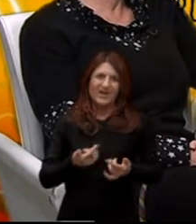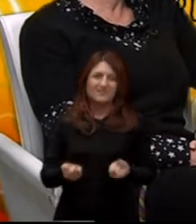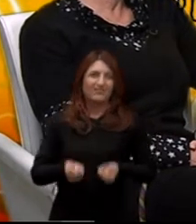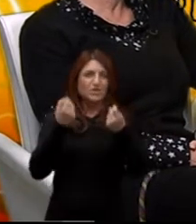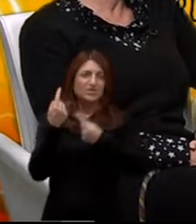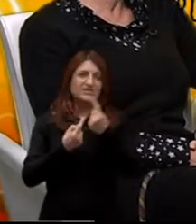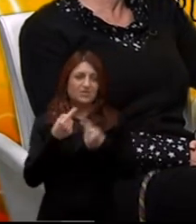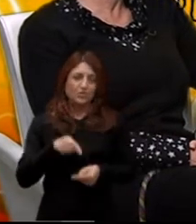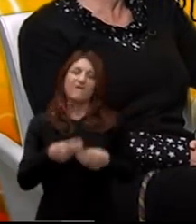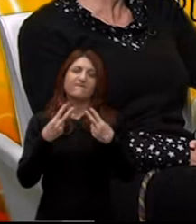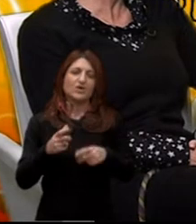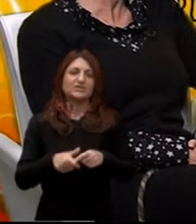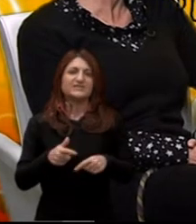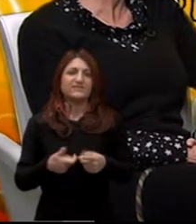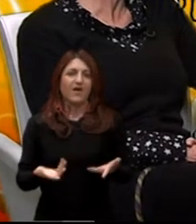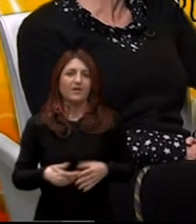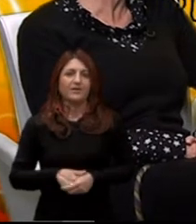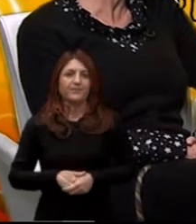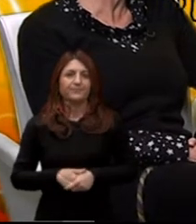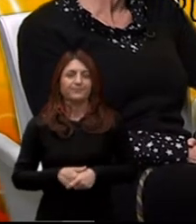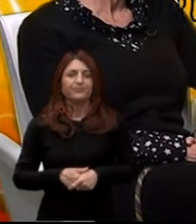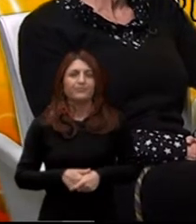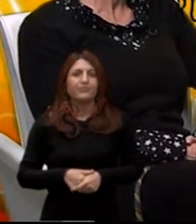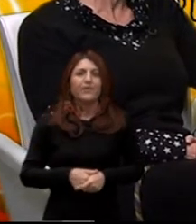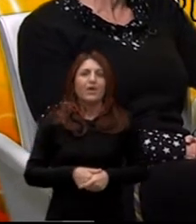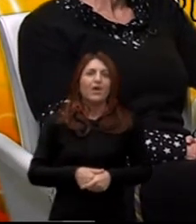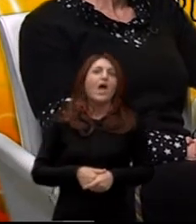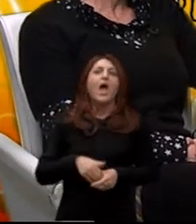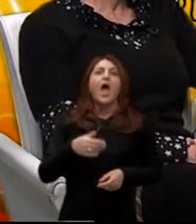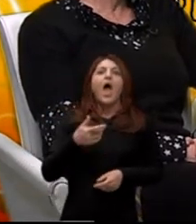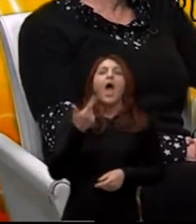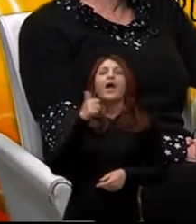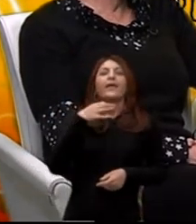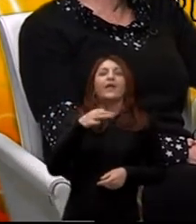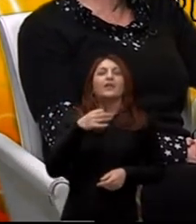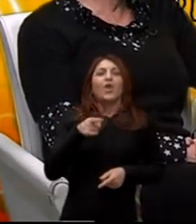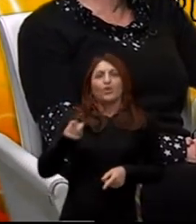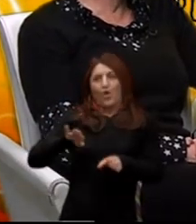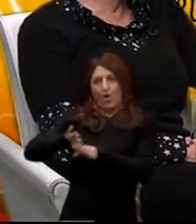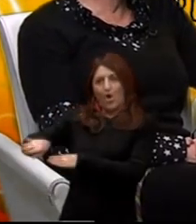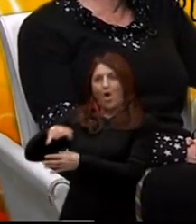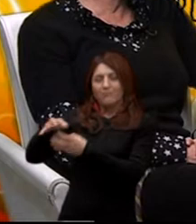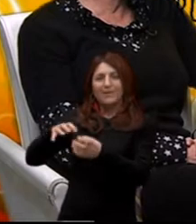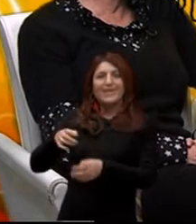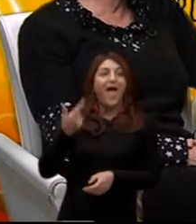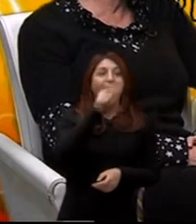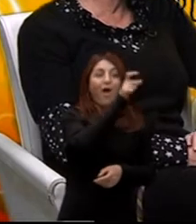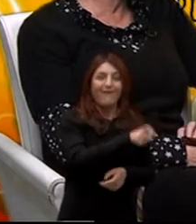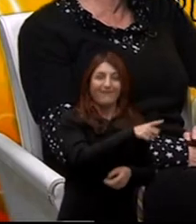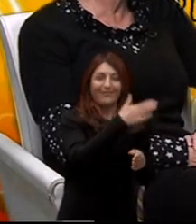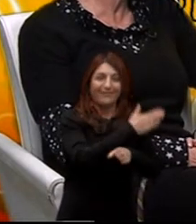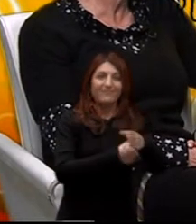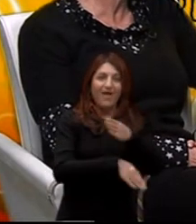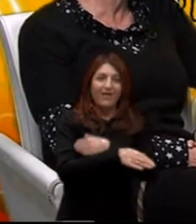je važna stavka. Da. To je jedino nekakav... što se tiče korisnika. E, to je drugi dio priče. Da, to je drugačije. Znači, treba možda naglasiti